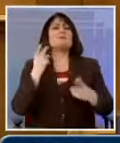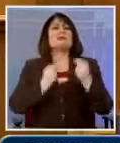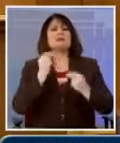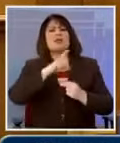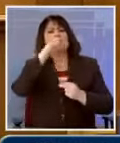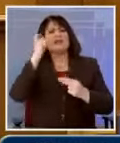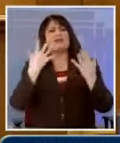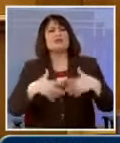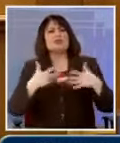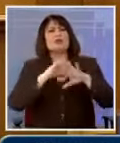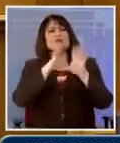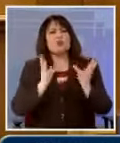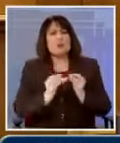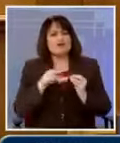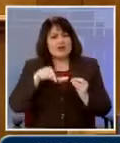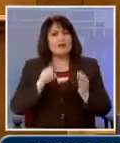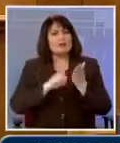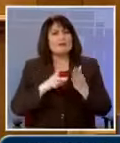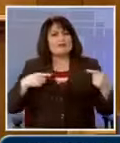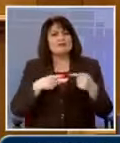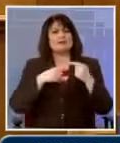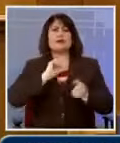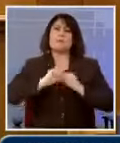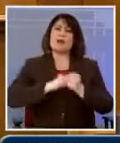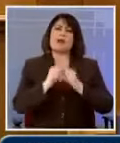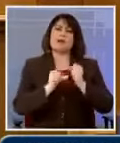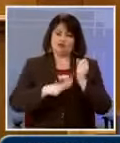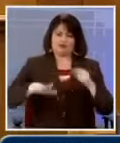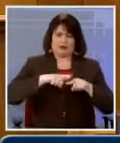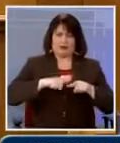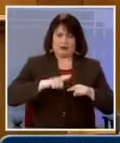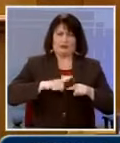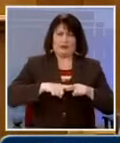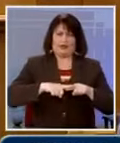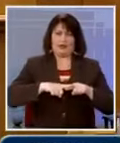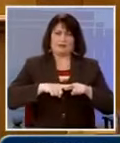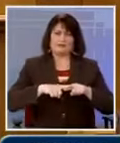και τις δυσλειτουργίες εδώ, στο εσωτερικό της χώρας.